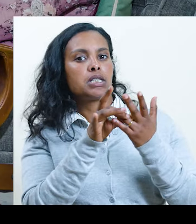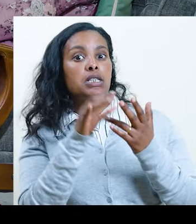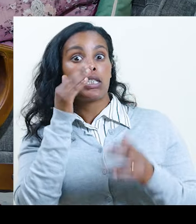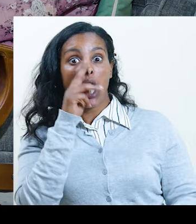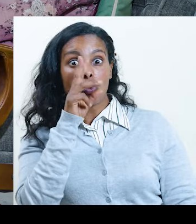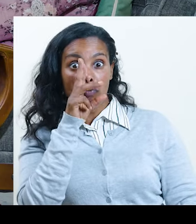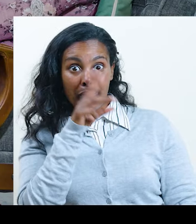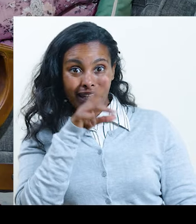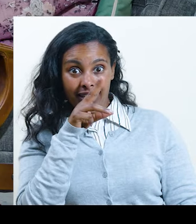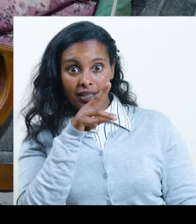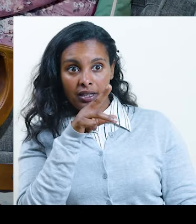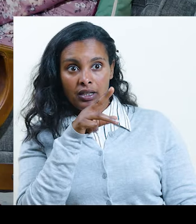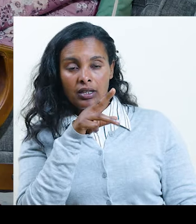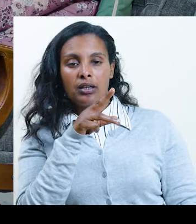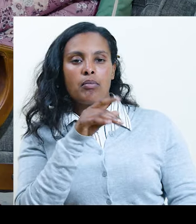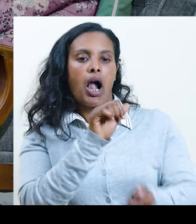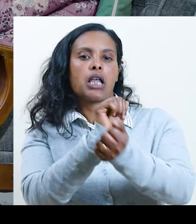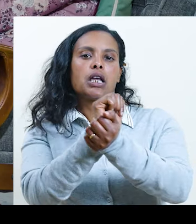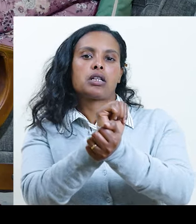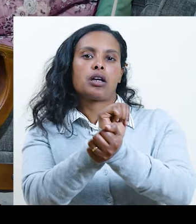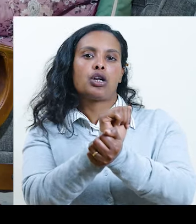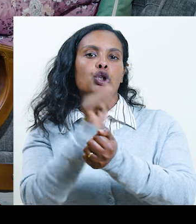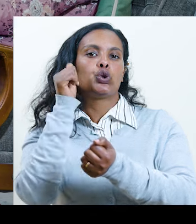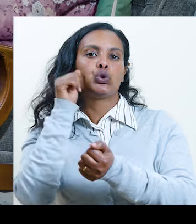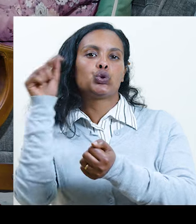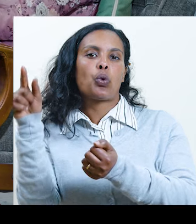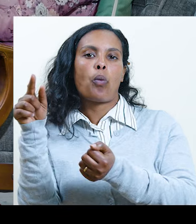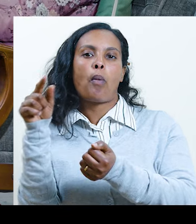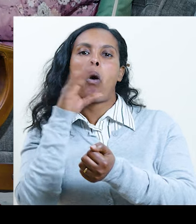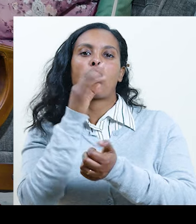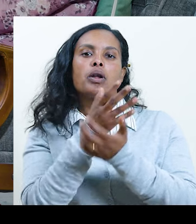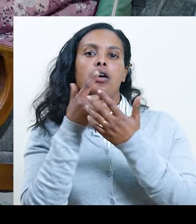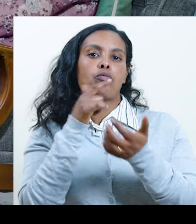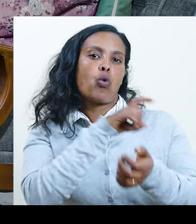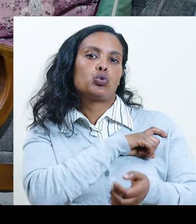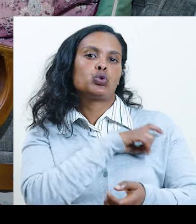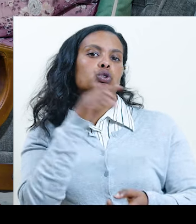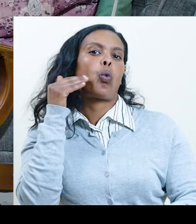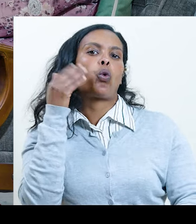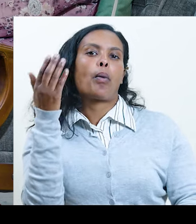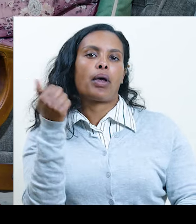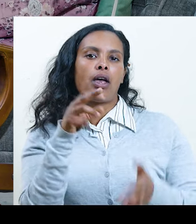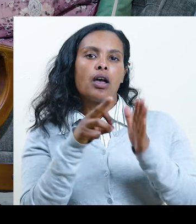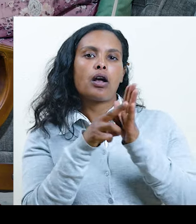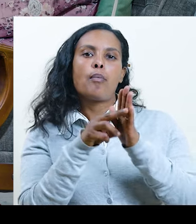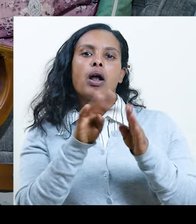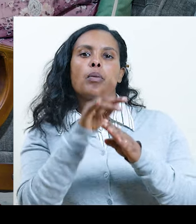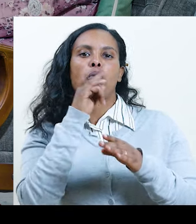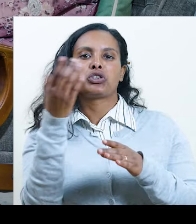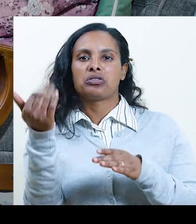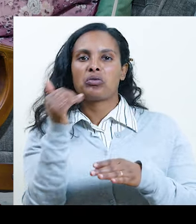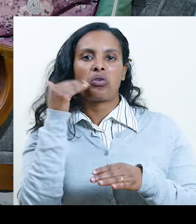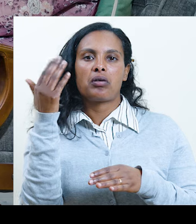እያለ ሲሳለቅብኝ፣ በካቴና ታስሮ እሱ በሚያወራው ነገር ፈን እያደረጉ የሚሄዱ የህግ አካላት ነው